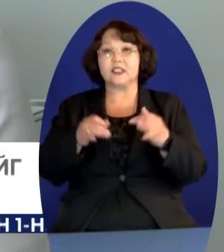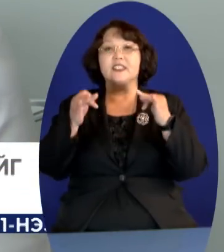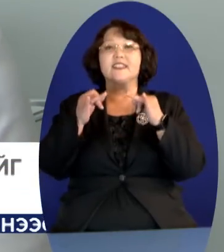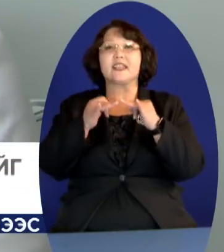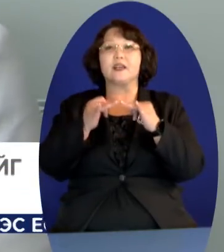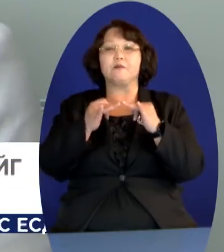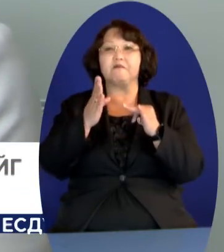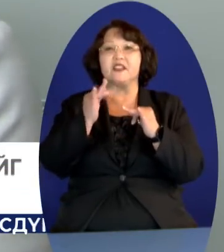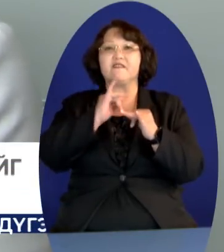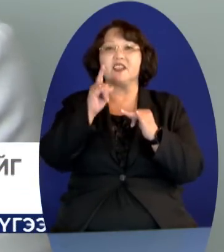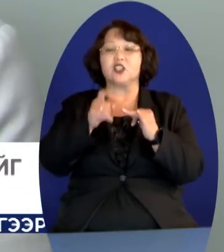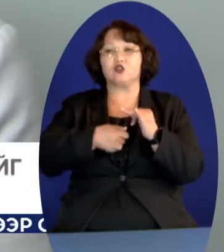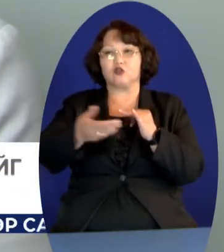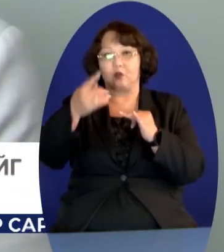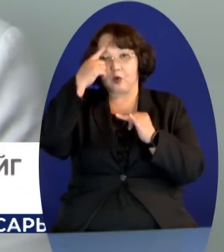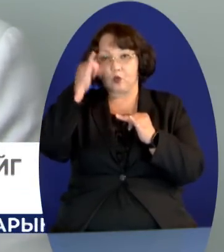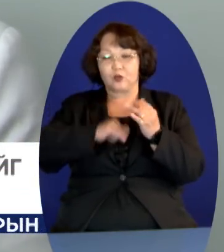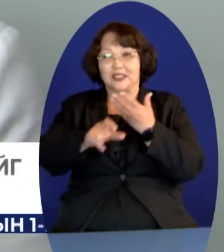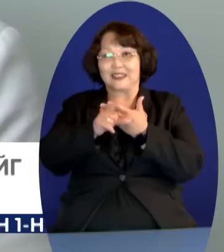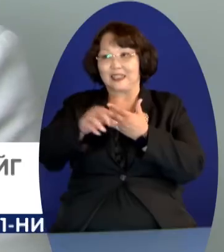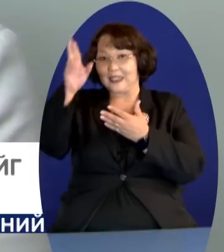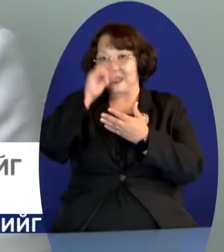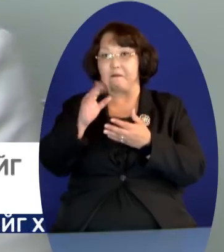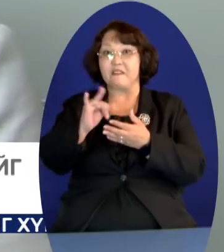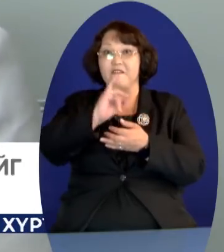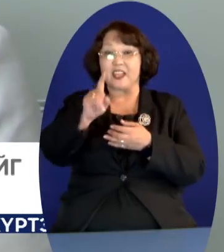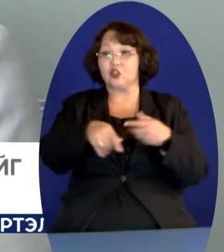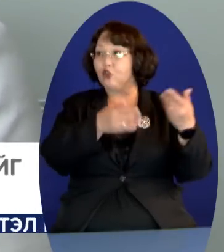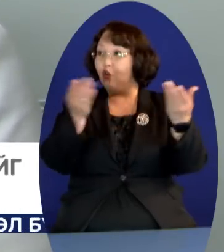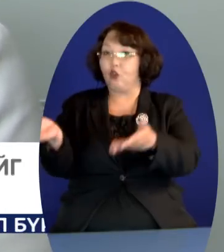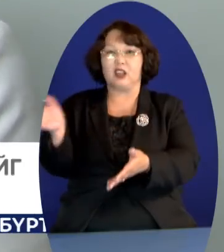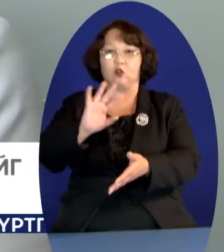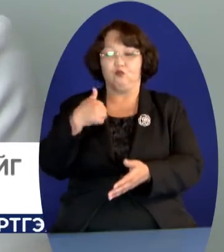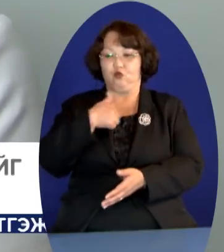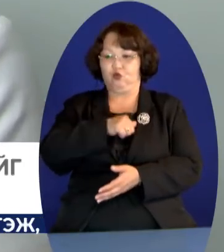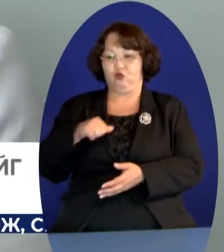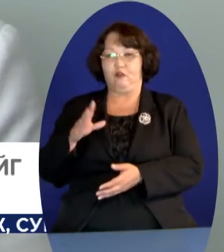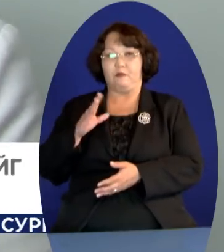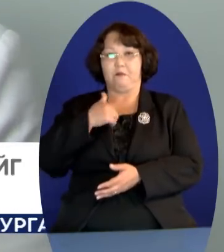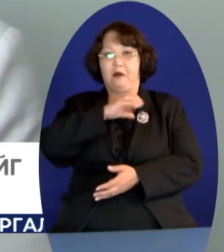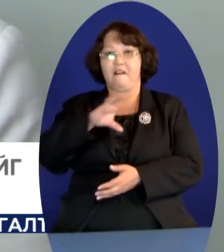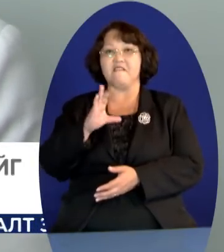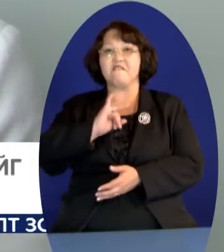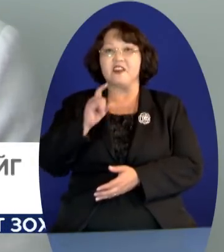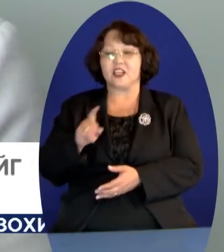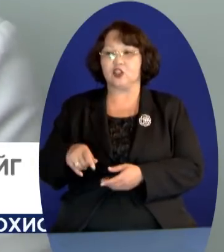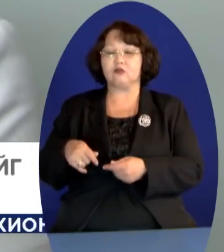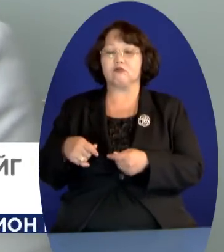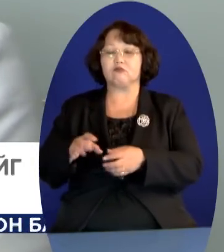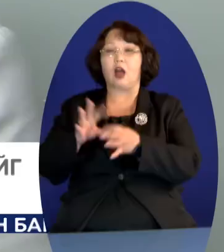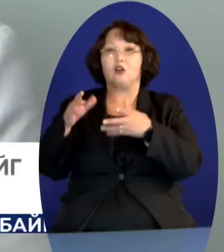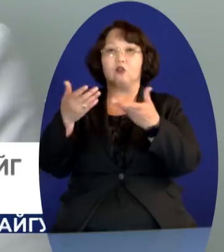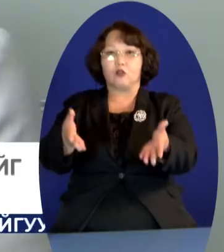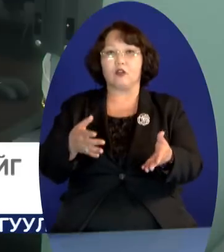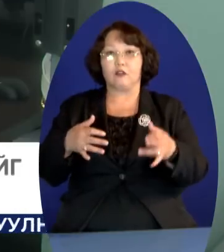Сахин виз гэх юм бол Монгол улсын элчин сайдын яамд одоо виз авч өгөхгүйгээр манайхаас визийг гаргаж өгнө гэсэн үг. Тэгэхээр онгоцны билетээ аваад шууд